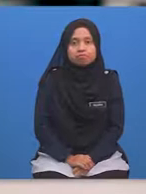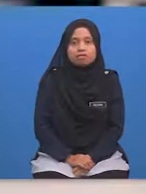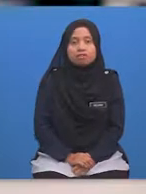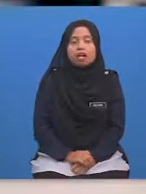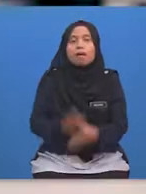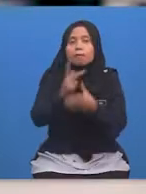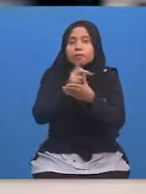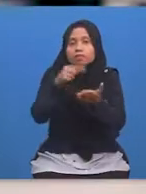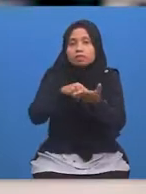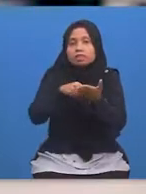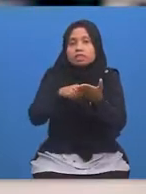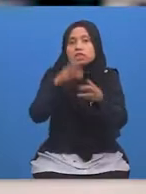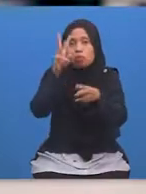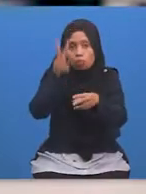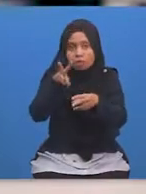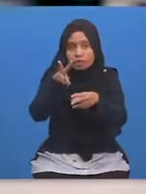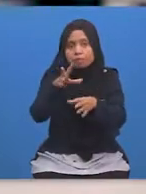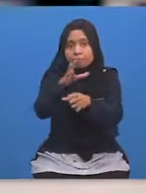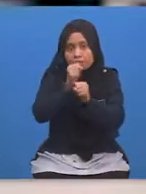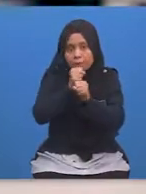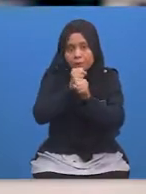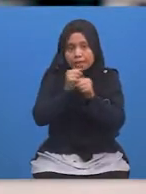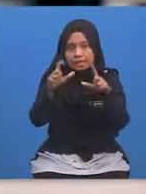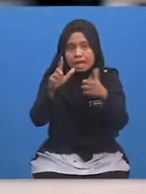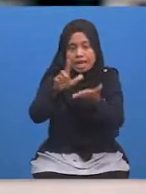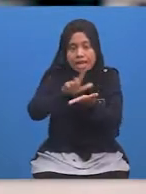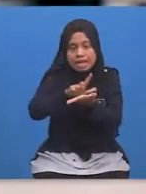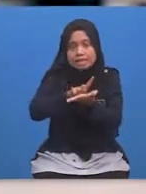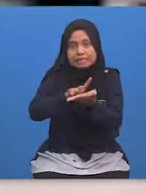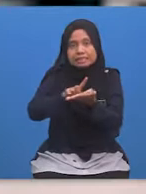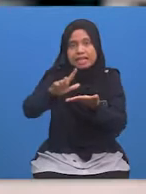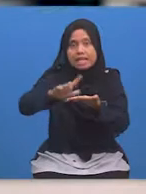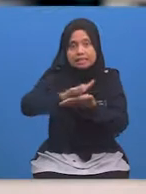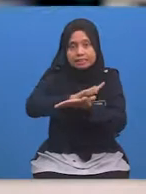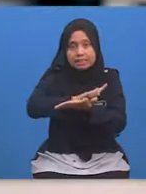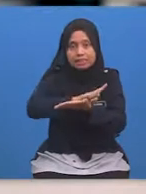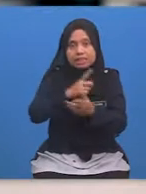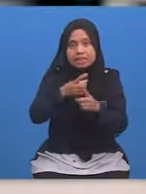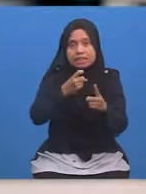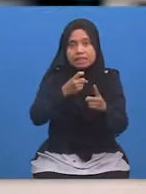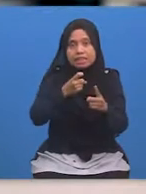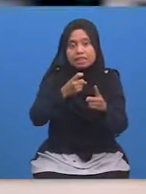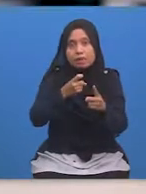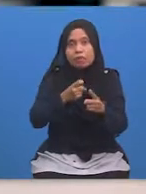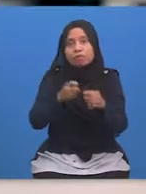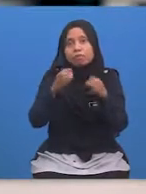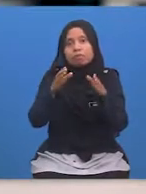Perkongsian ini juga wajib memperolehi lesen perniagaan daripada pihak berkuasa